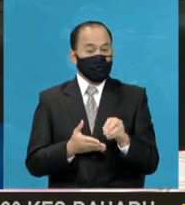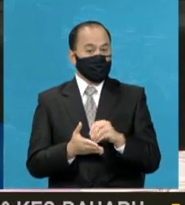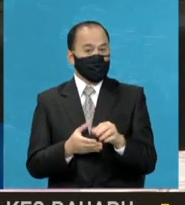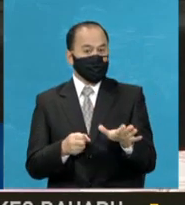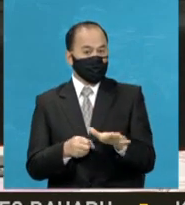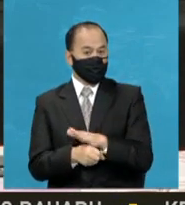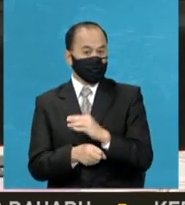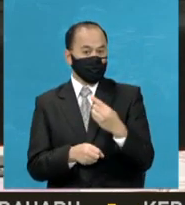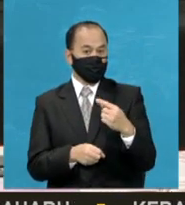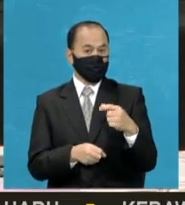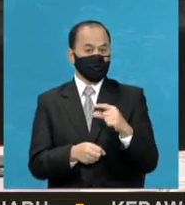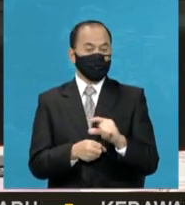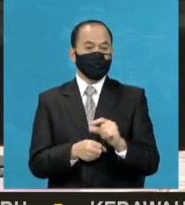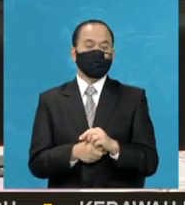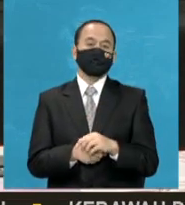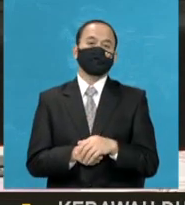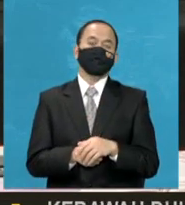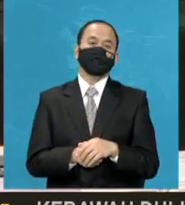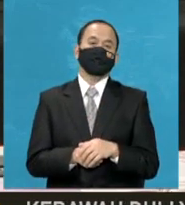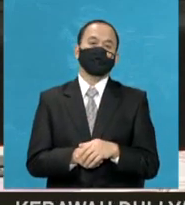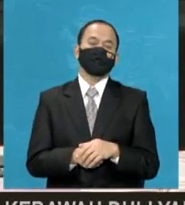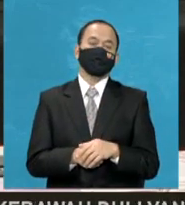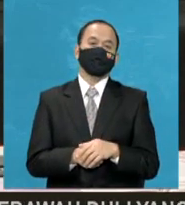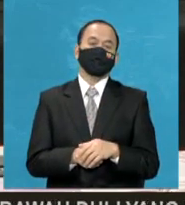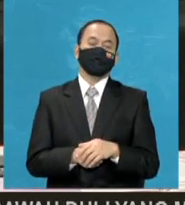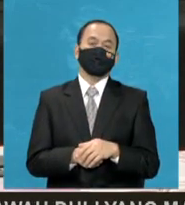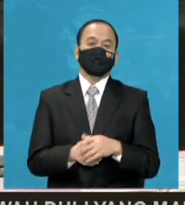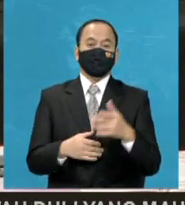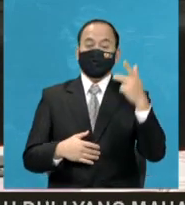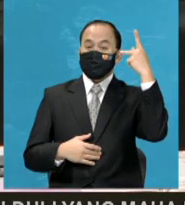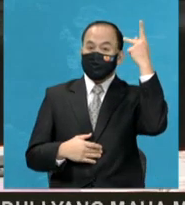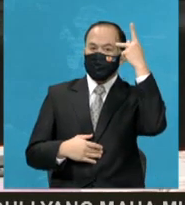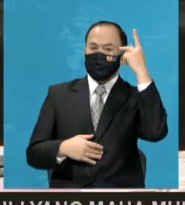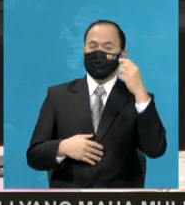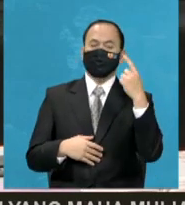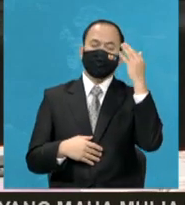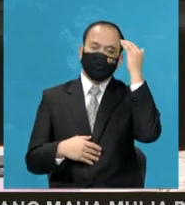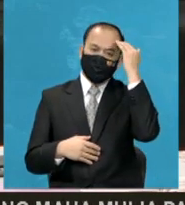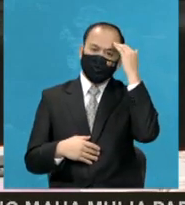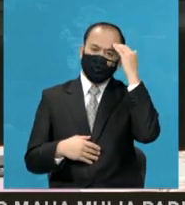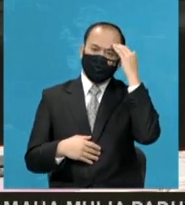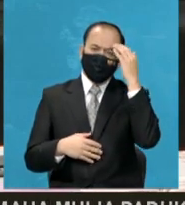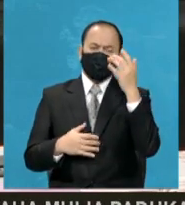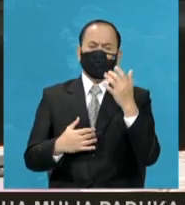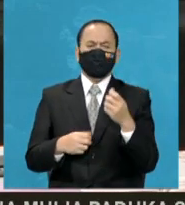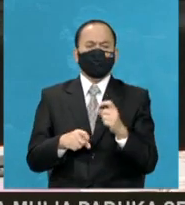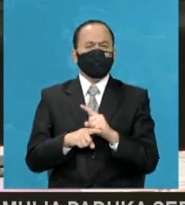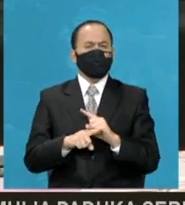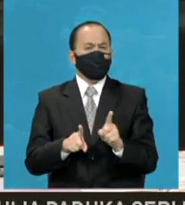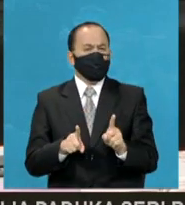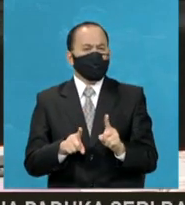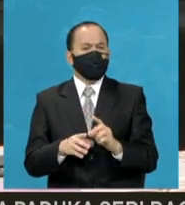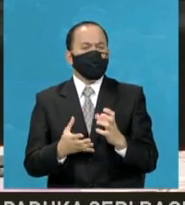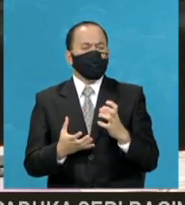pihak kerajaan sosok mahami kesukaran yang dialami oleh sektor swasta dalam masa negara